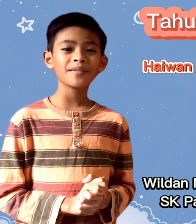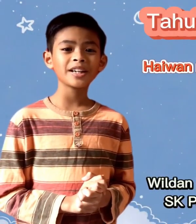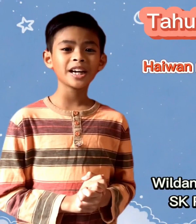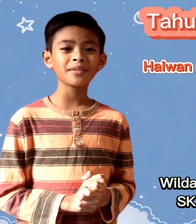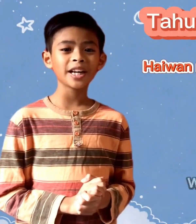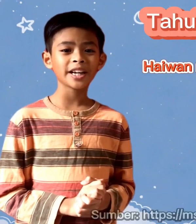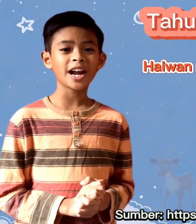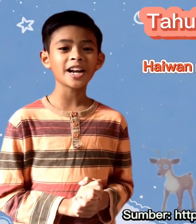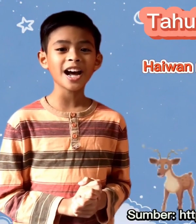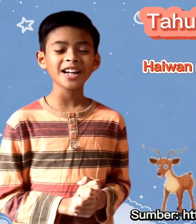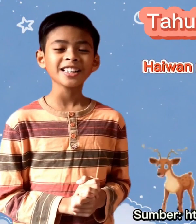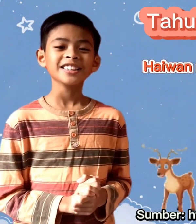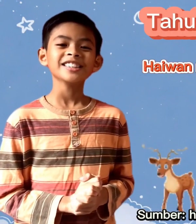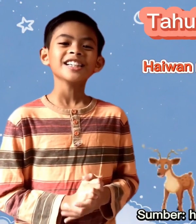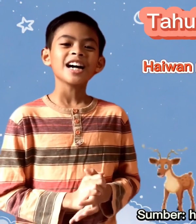haiwan mamalia